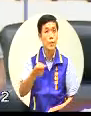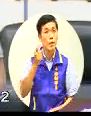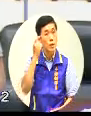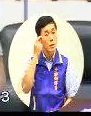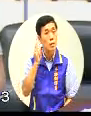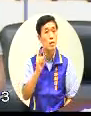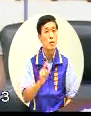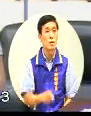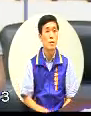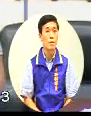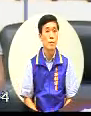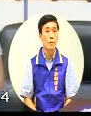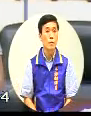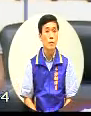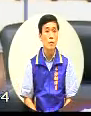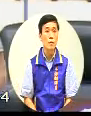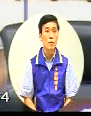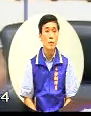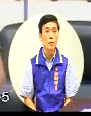想